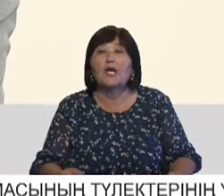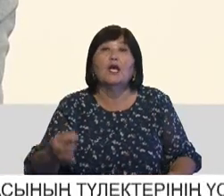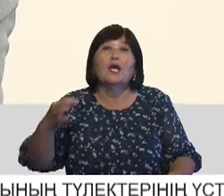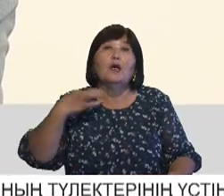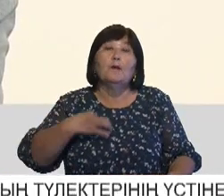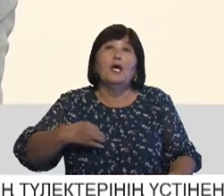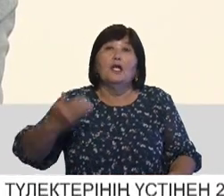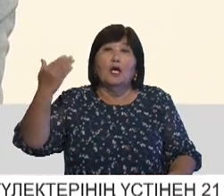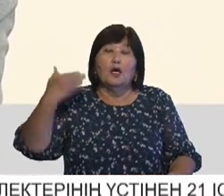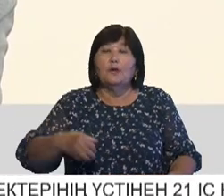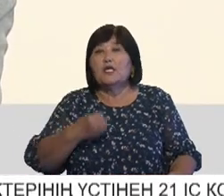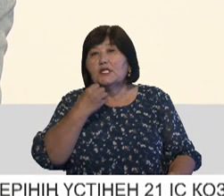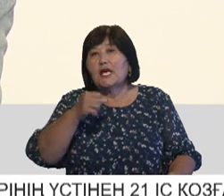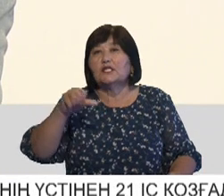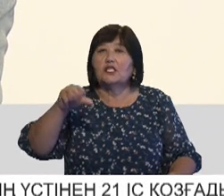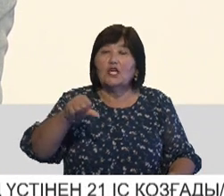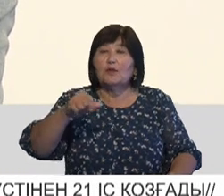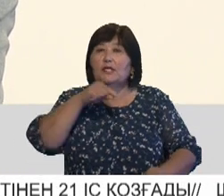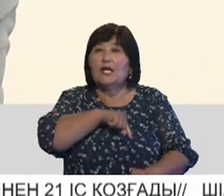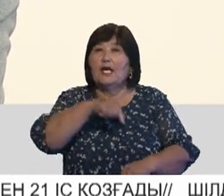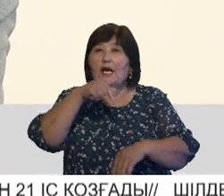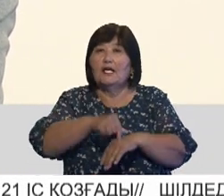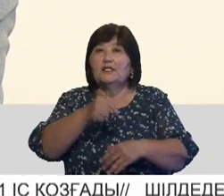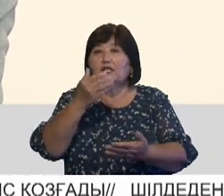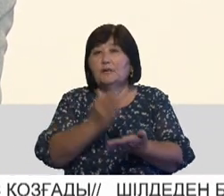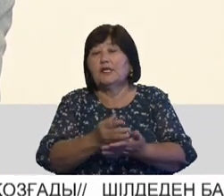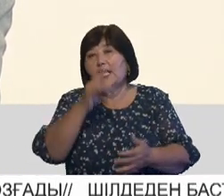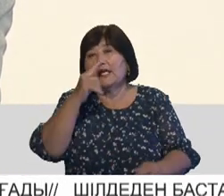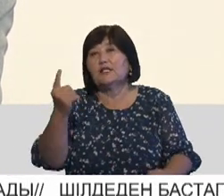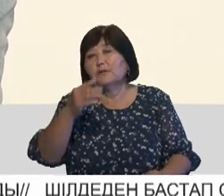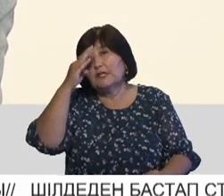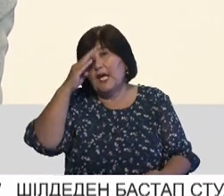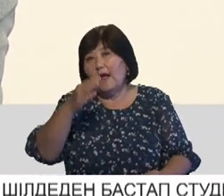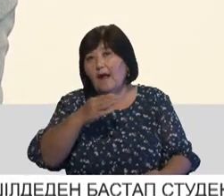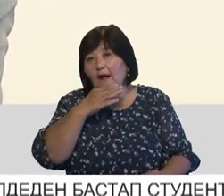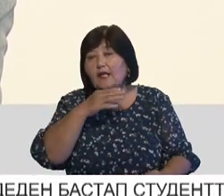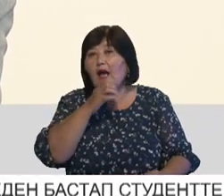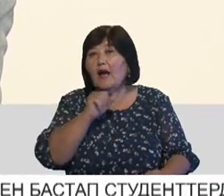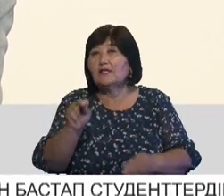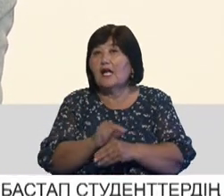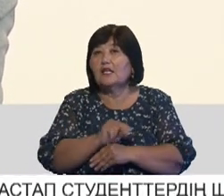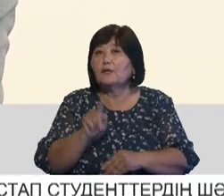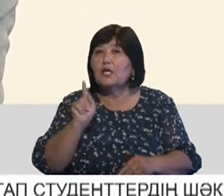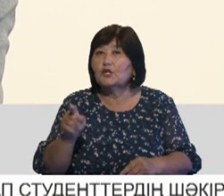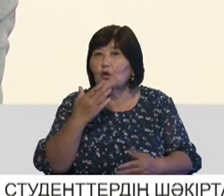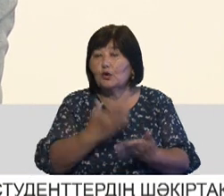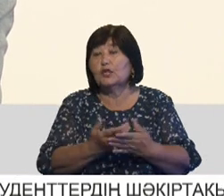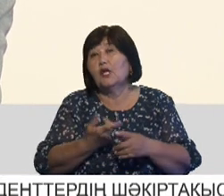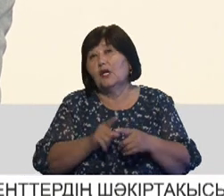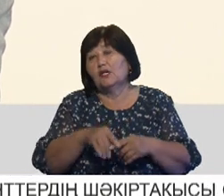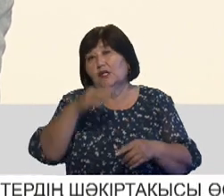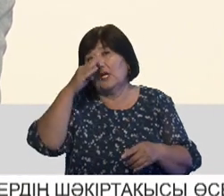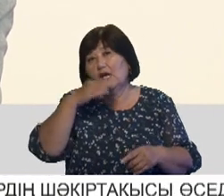бойындағы жақсылық, жамандық қасиеттерін байқаса, қазақ оны ең бірінші әке мен ата тәрбиесінен көреді. Тегіне тартқан